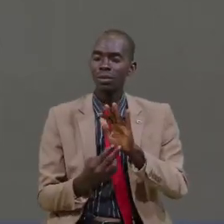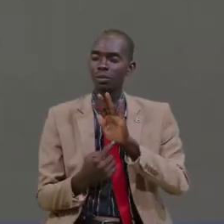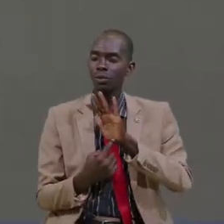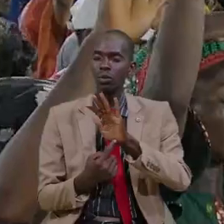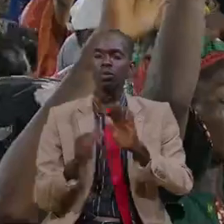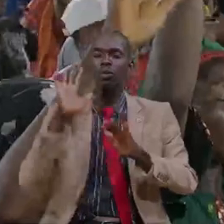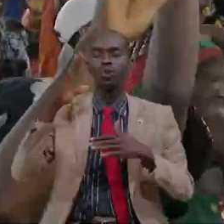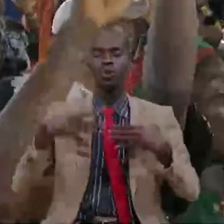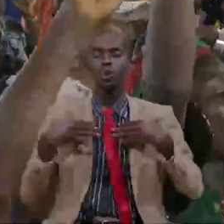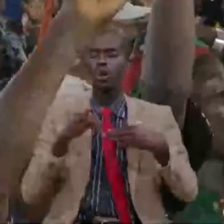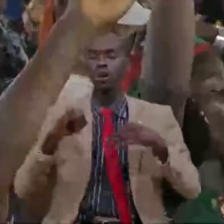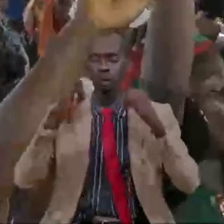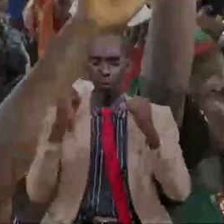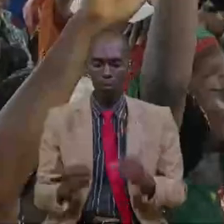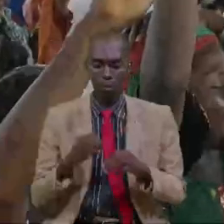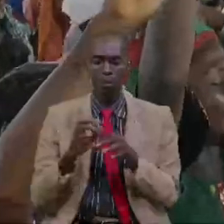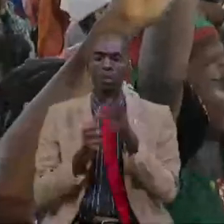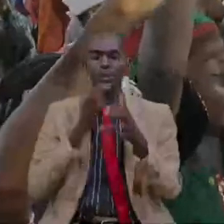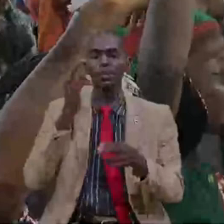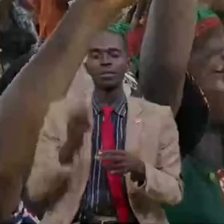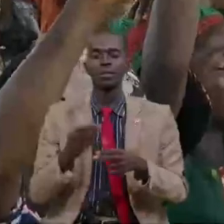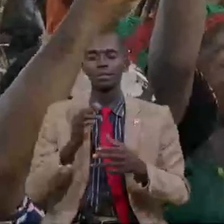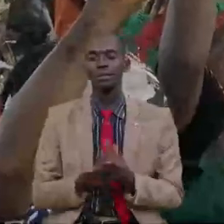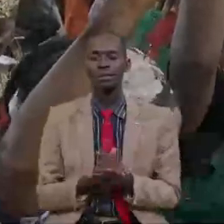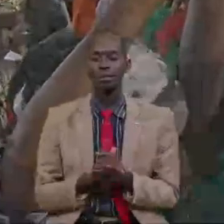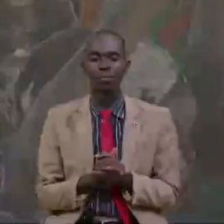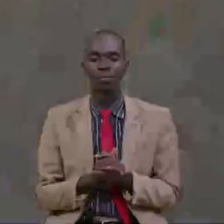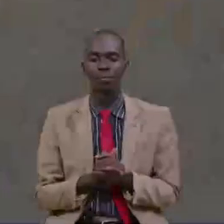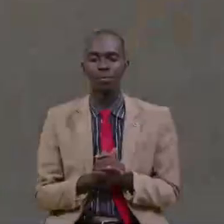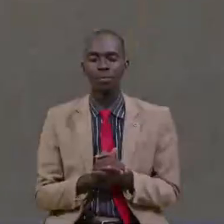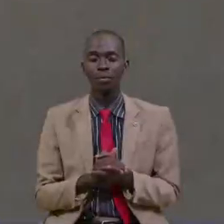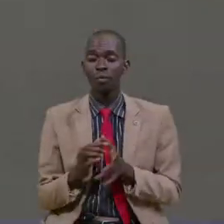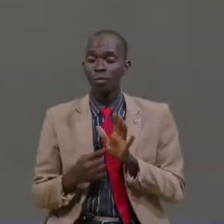manifeste ta puissance de guérison au nom de Jésus.